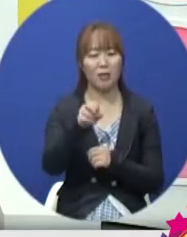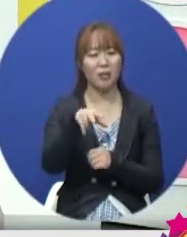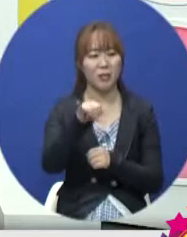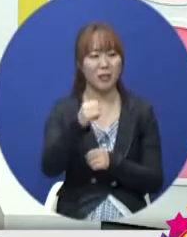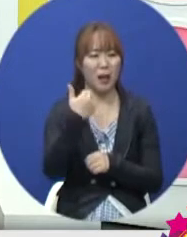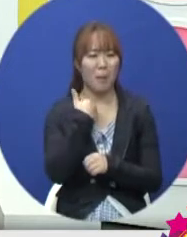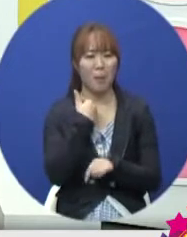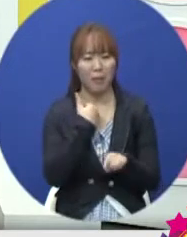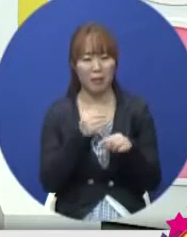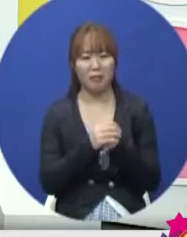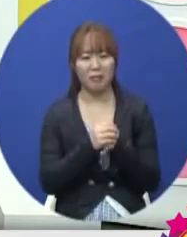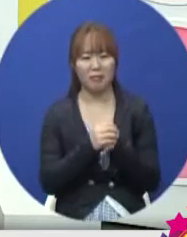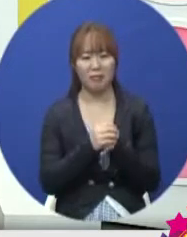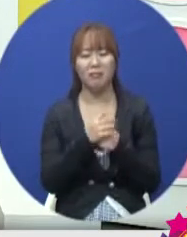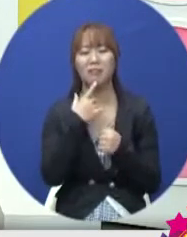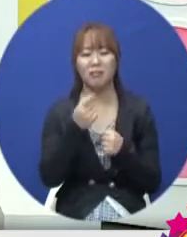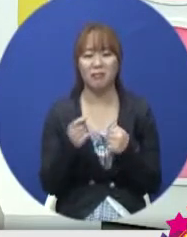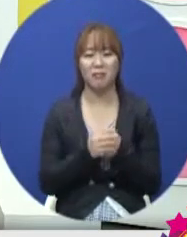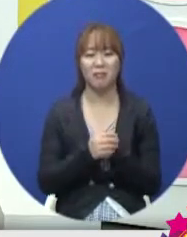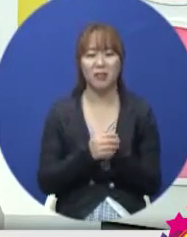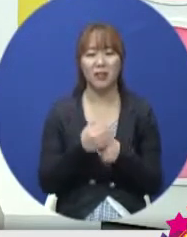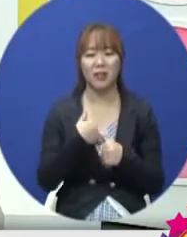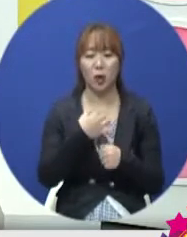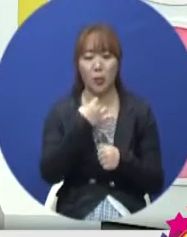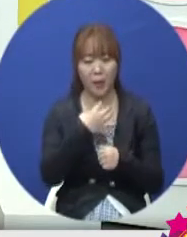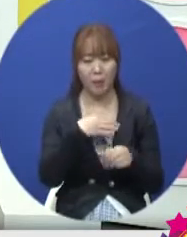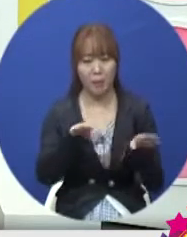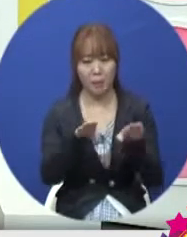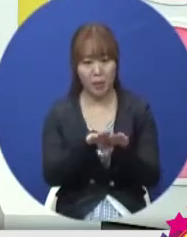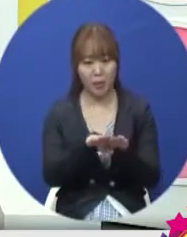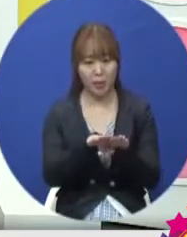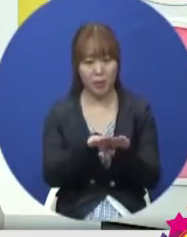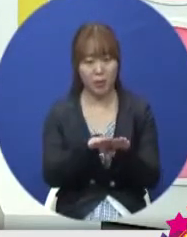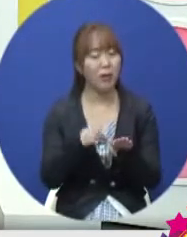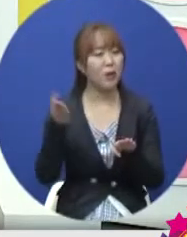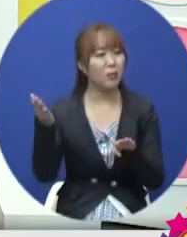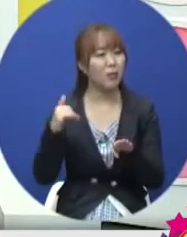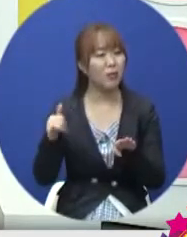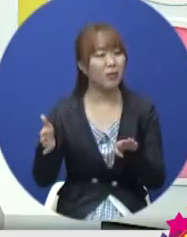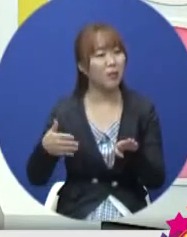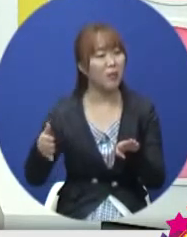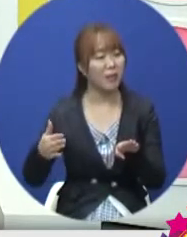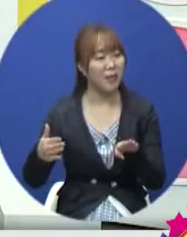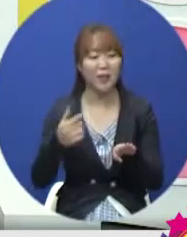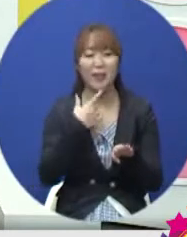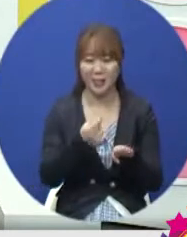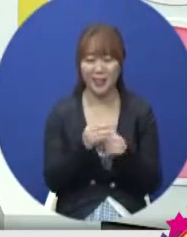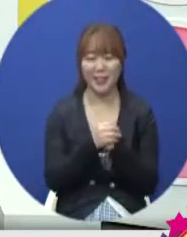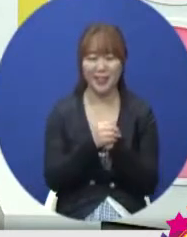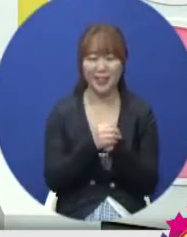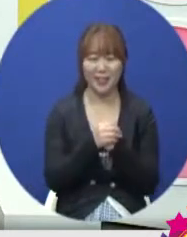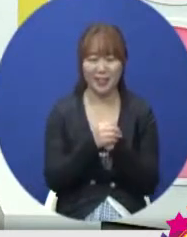안 보였어요? 네. 저만 안 보이던가요? 이분도 안 보였어요, 어머니. 예. 네.